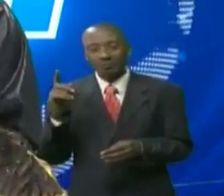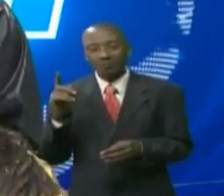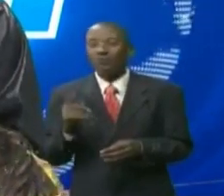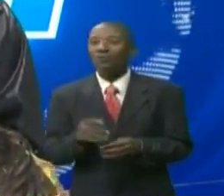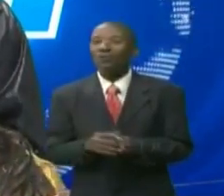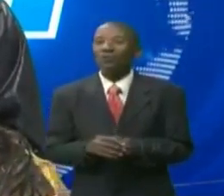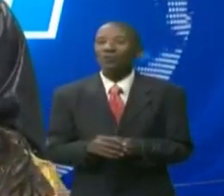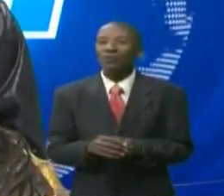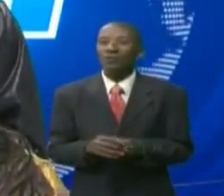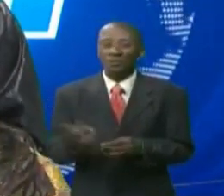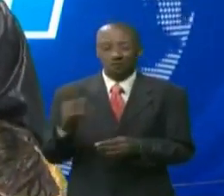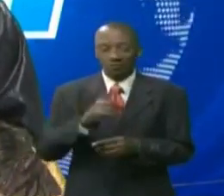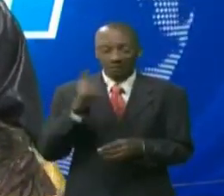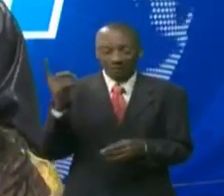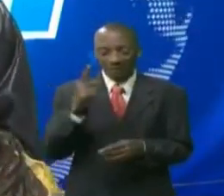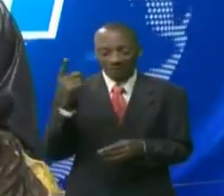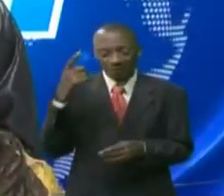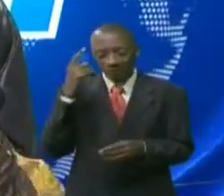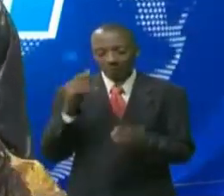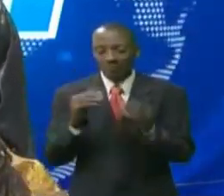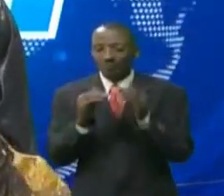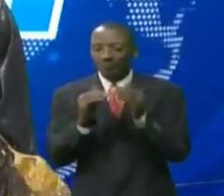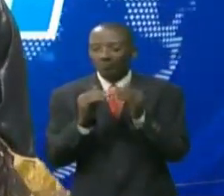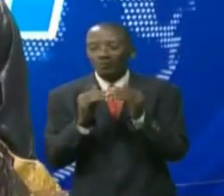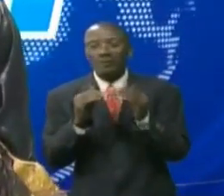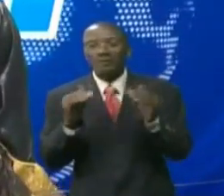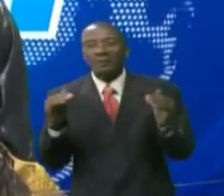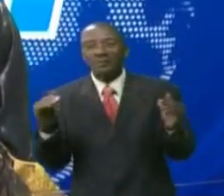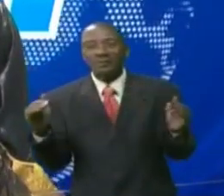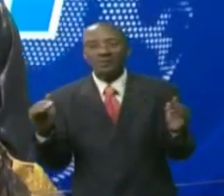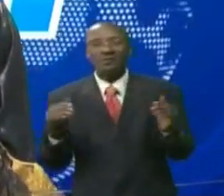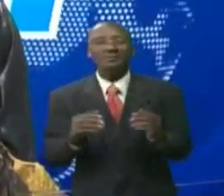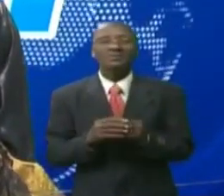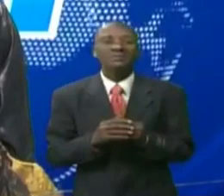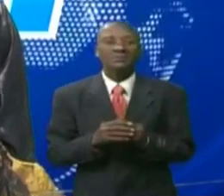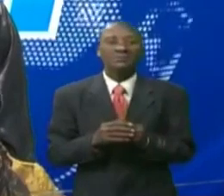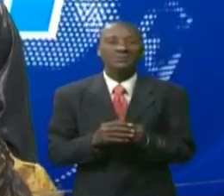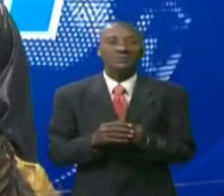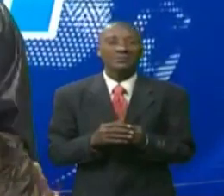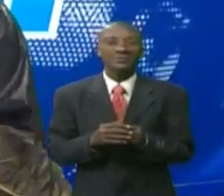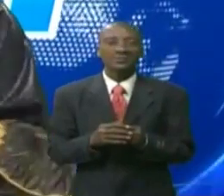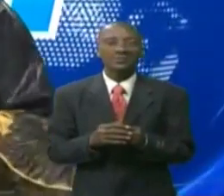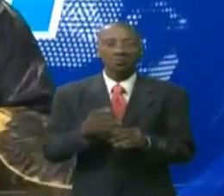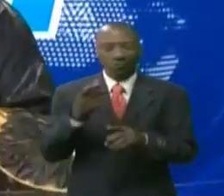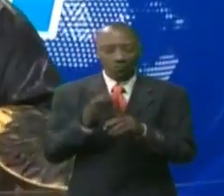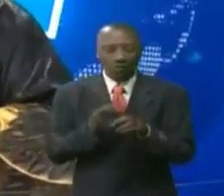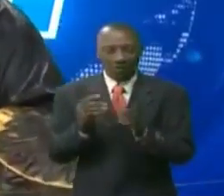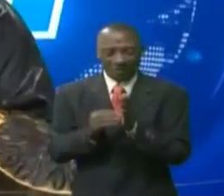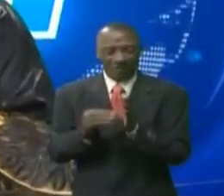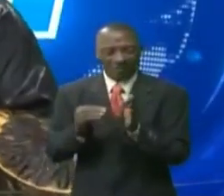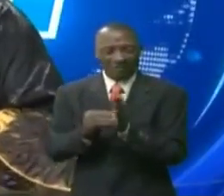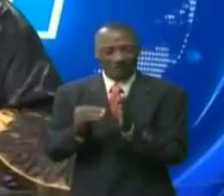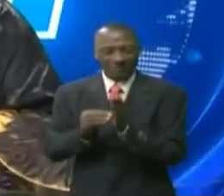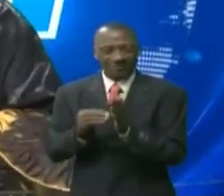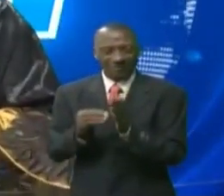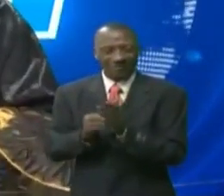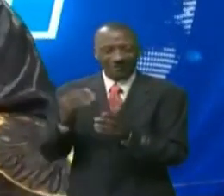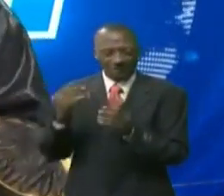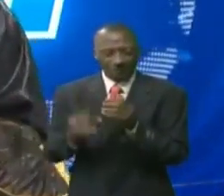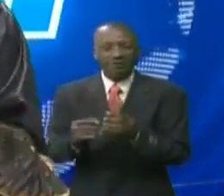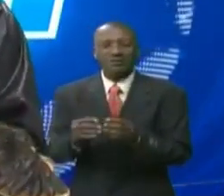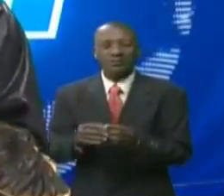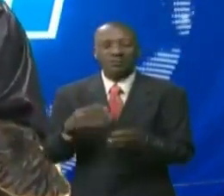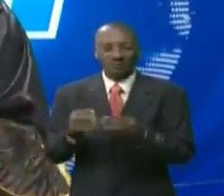dépénalisation de l'avortement célébré chaque 28 septembre de l'année selon le Protocole de Maputo aujourd'hui